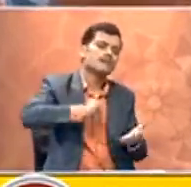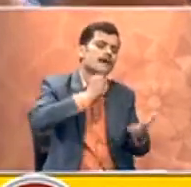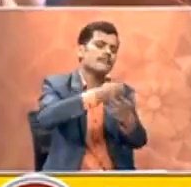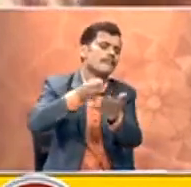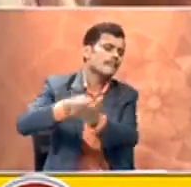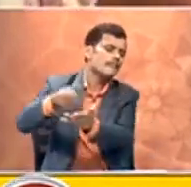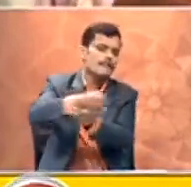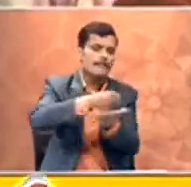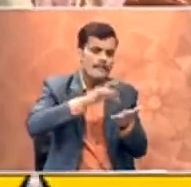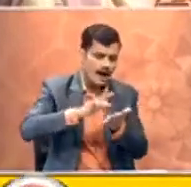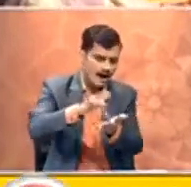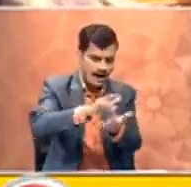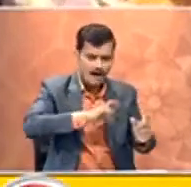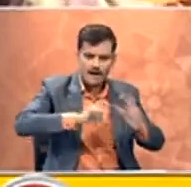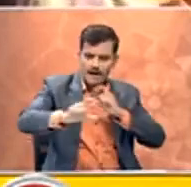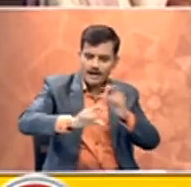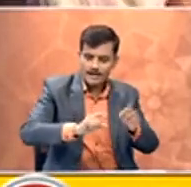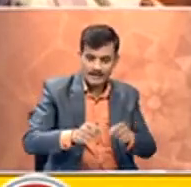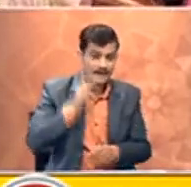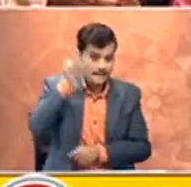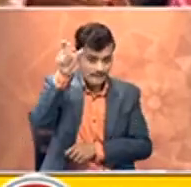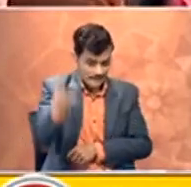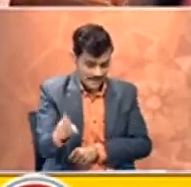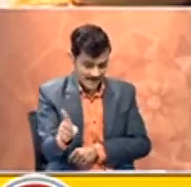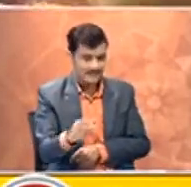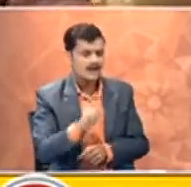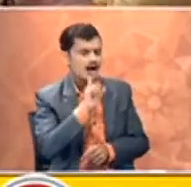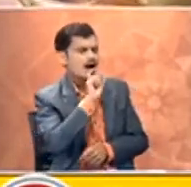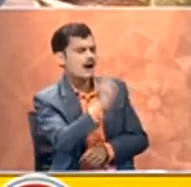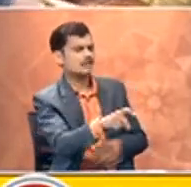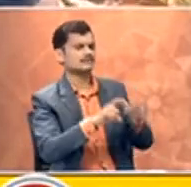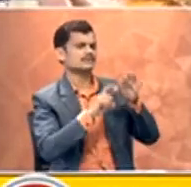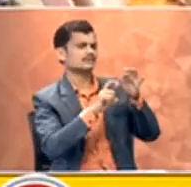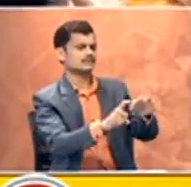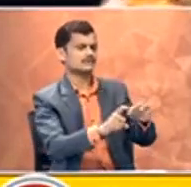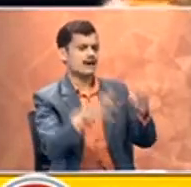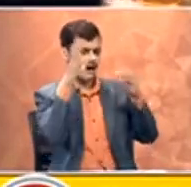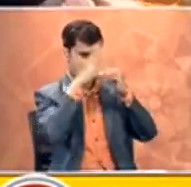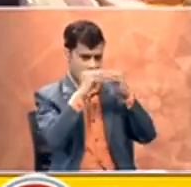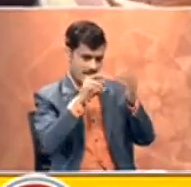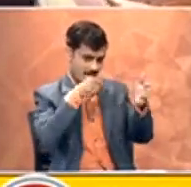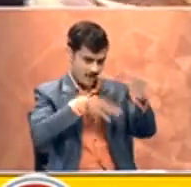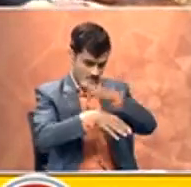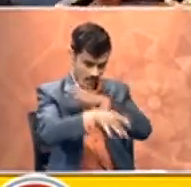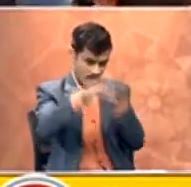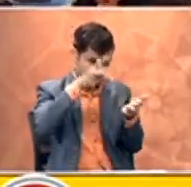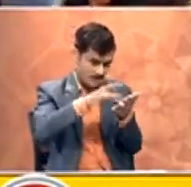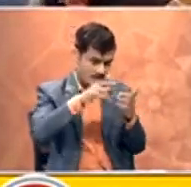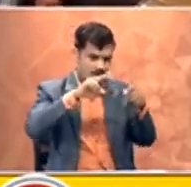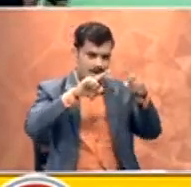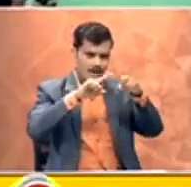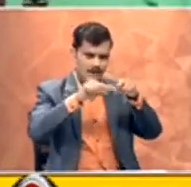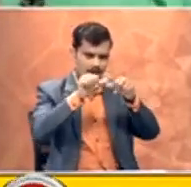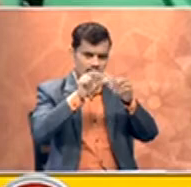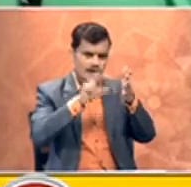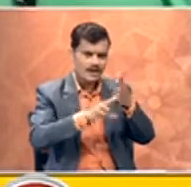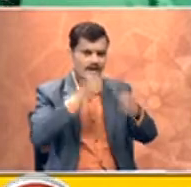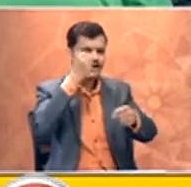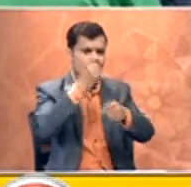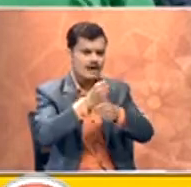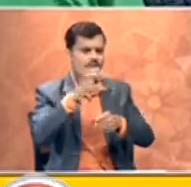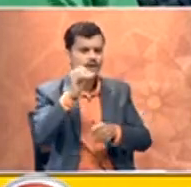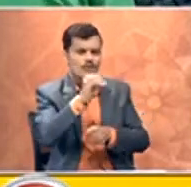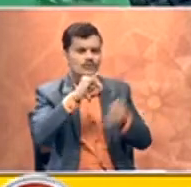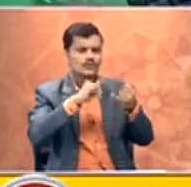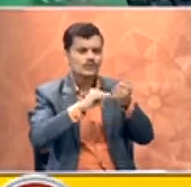ही एक ट्रिप पर किसी टूरिस्ट ने उनसे पूछ लिया, बेंगलुरु में टैंक को सेंकी टैंक क्यों कहा